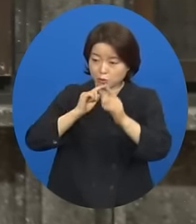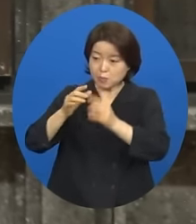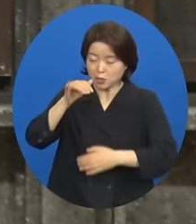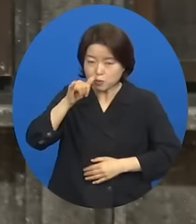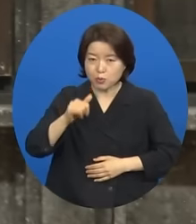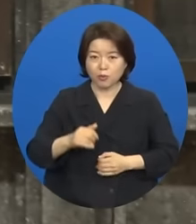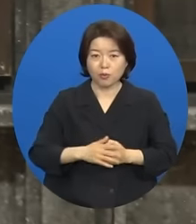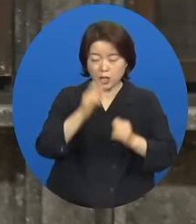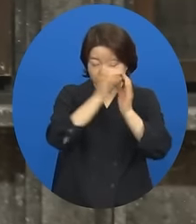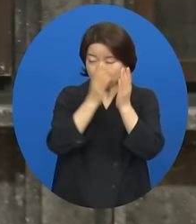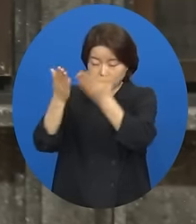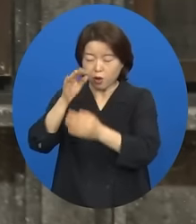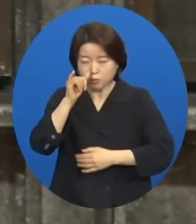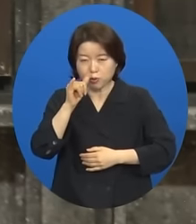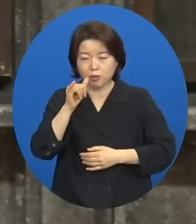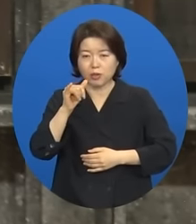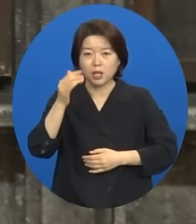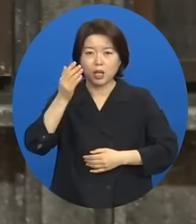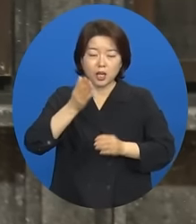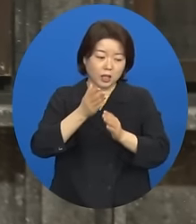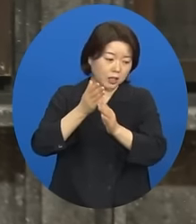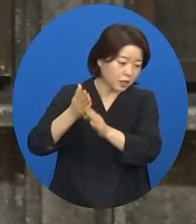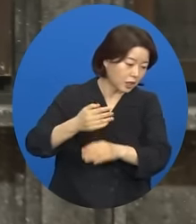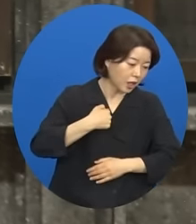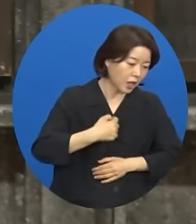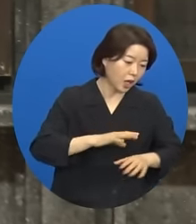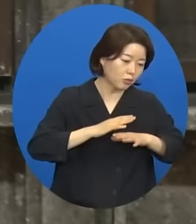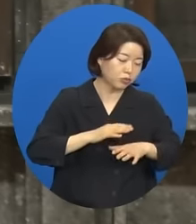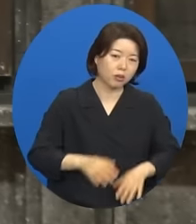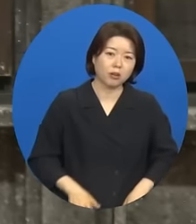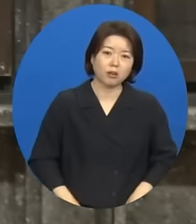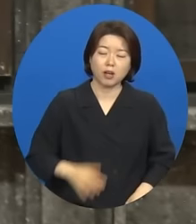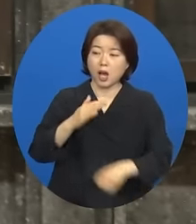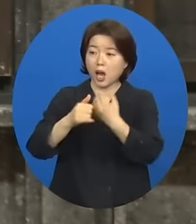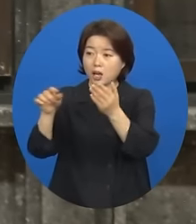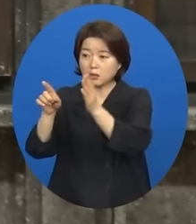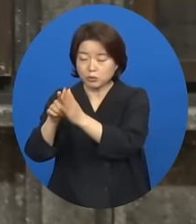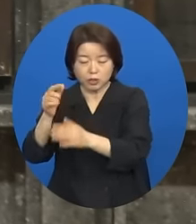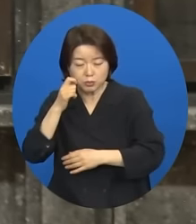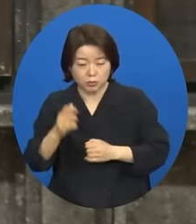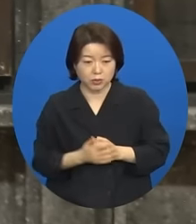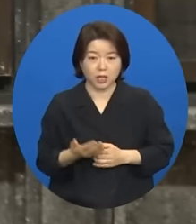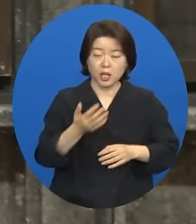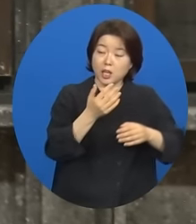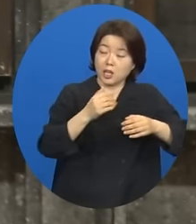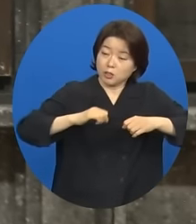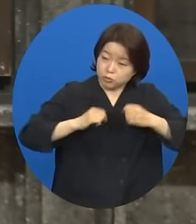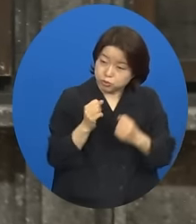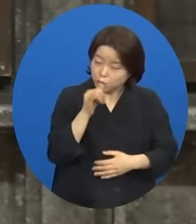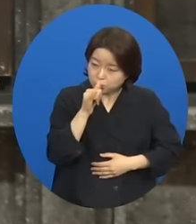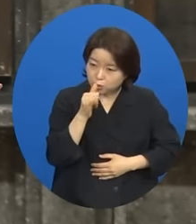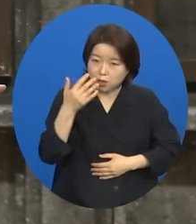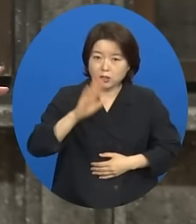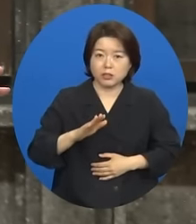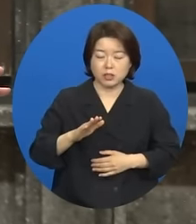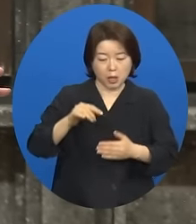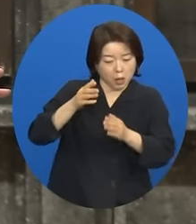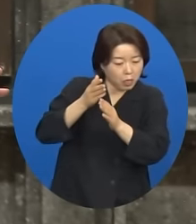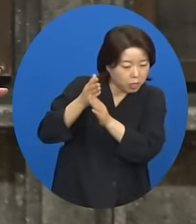해요. 근데 두려워해요. 하나님을 신뢰하지 못해요. 순종도 해요. 그런데 순종하면서도 하나님을 온전히 신뢰하지